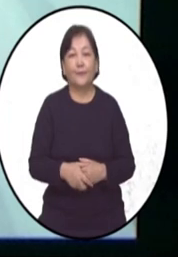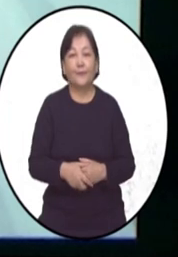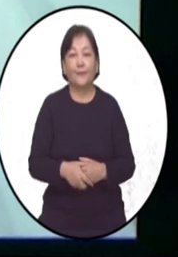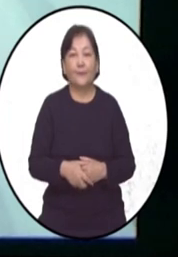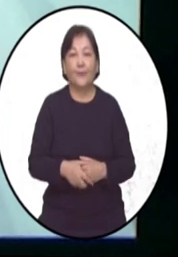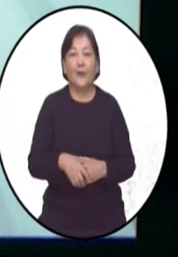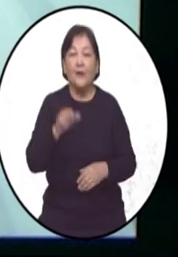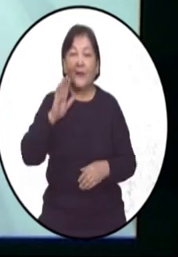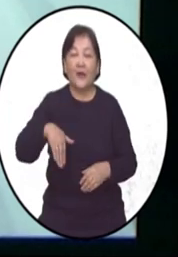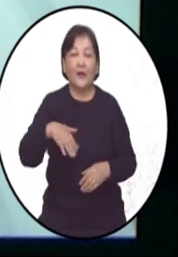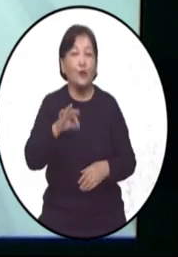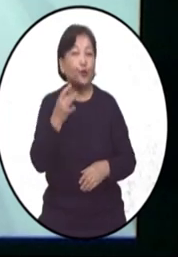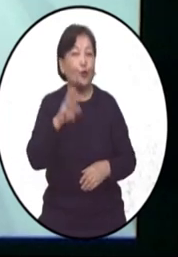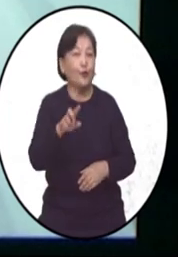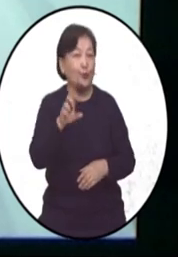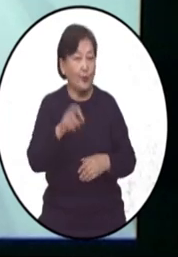дараагийн алгоритмын нэг төрөл бол